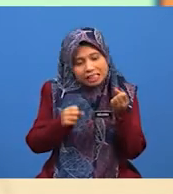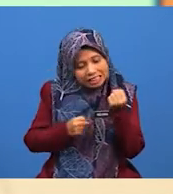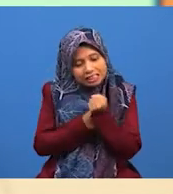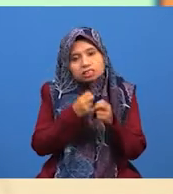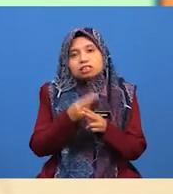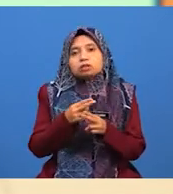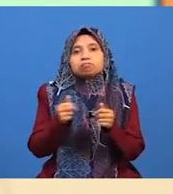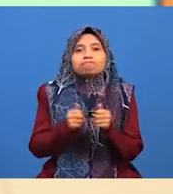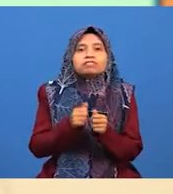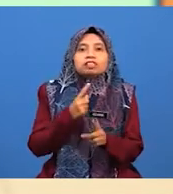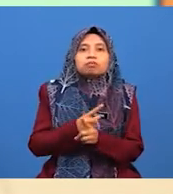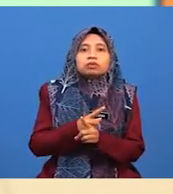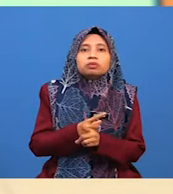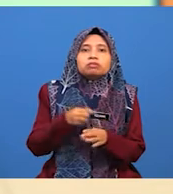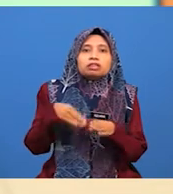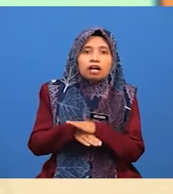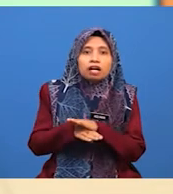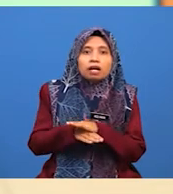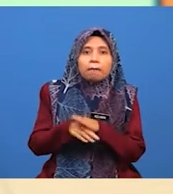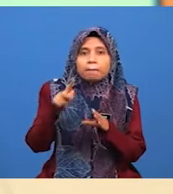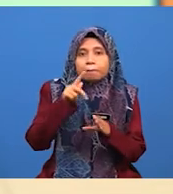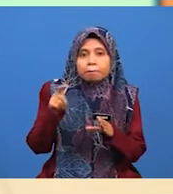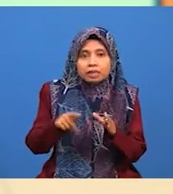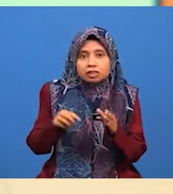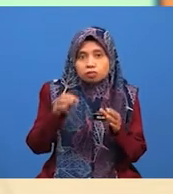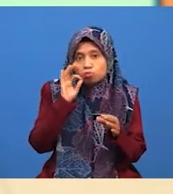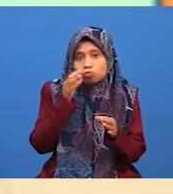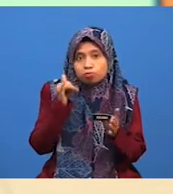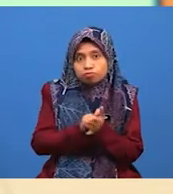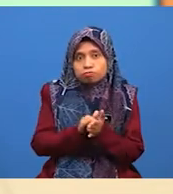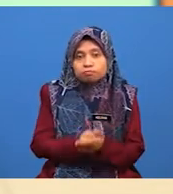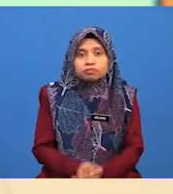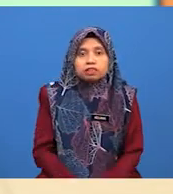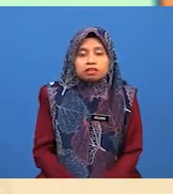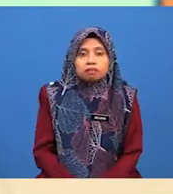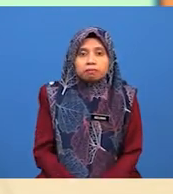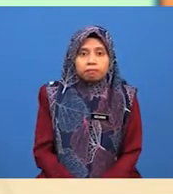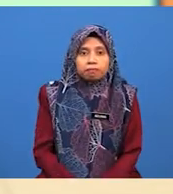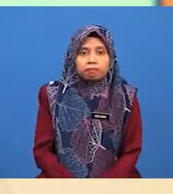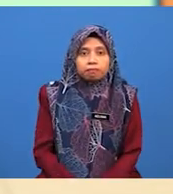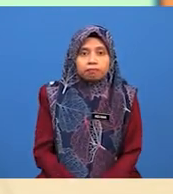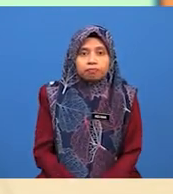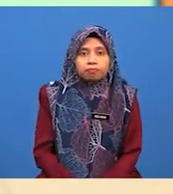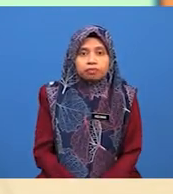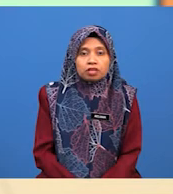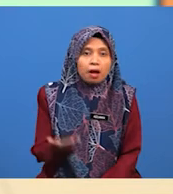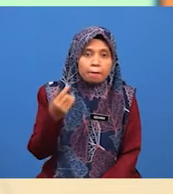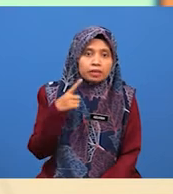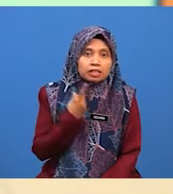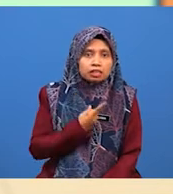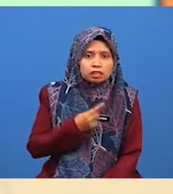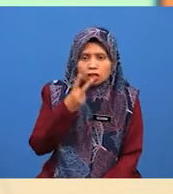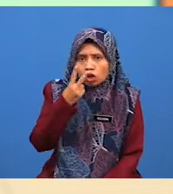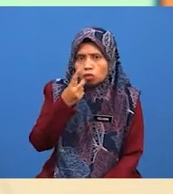sendi nama dengan betul di dalam peta buih tersebut. Ya, mari